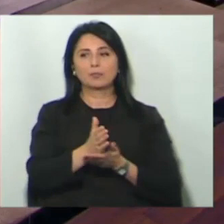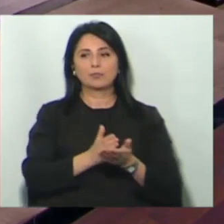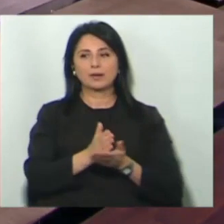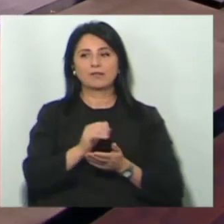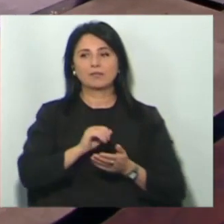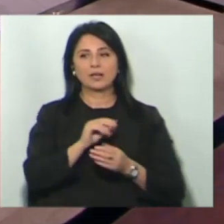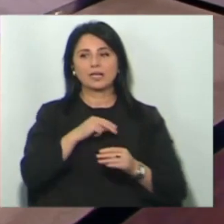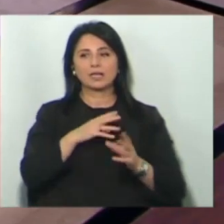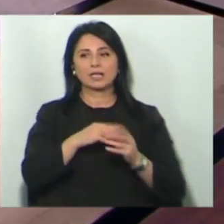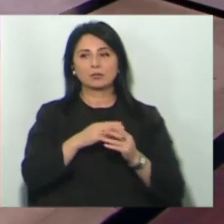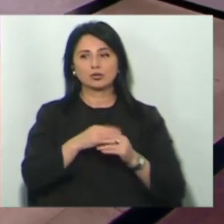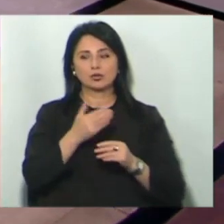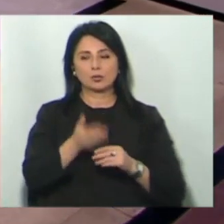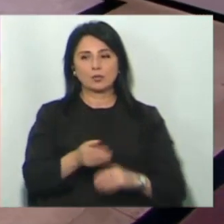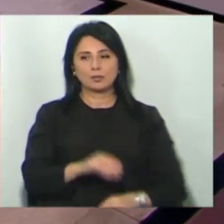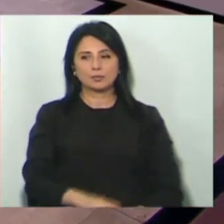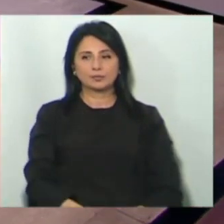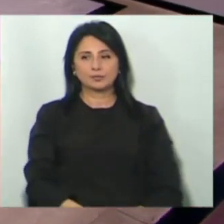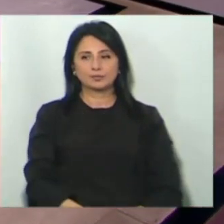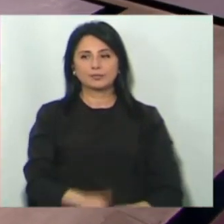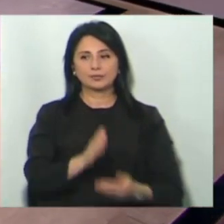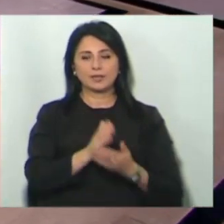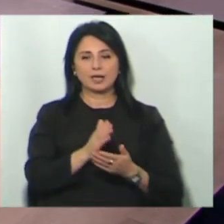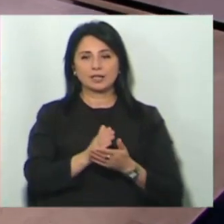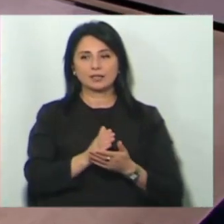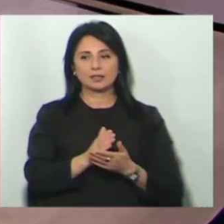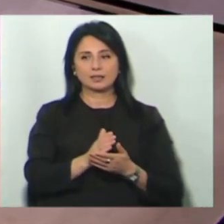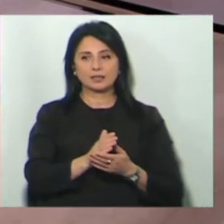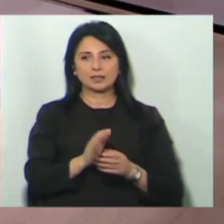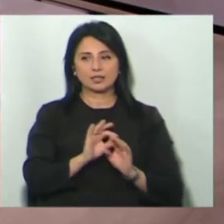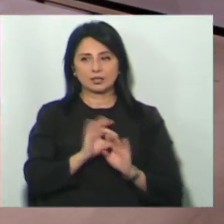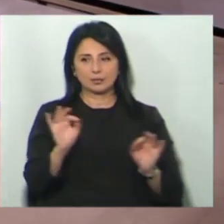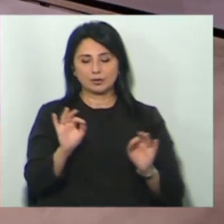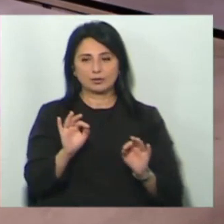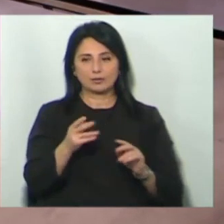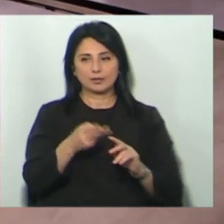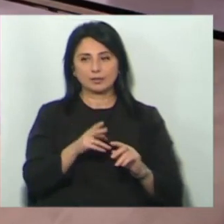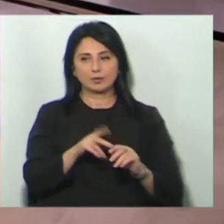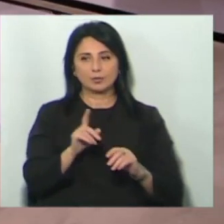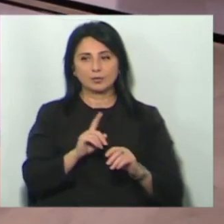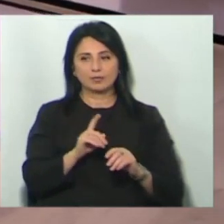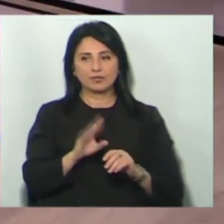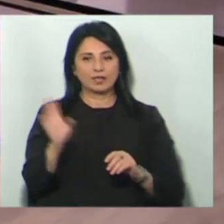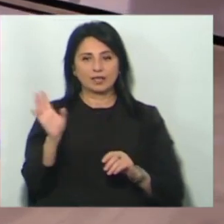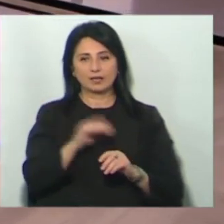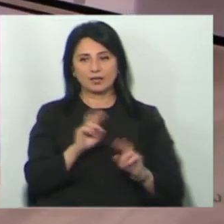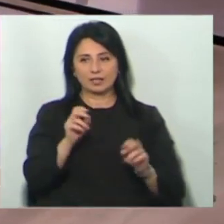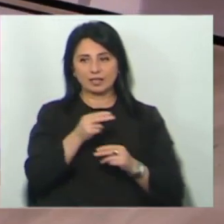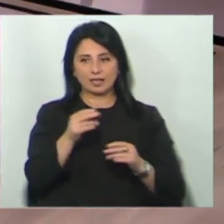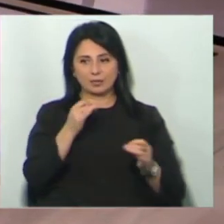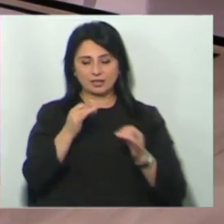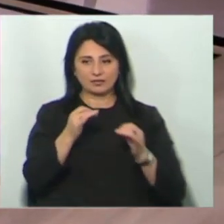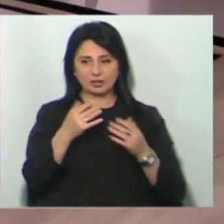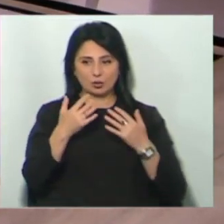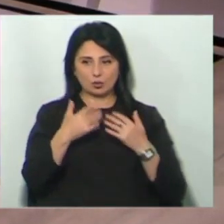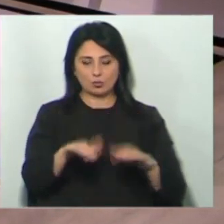მეგობრობა, თანამშრომლობა არის ძალიან შთამბეჭდავი, იმიტომ რომ ყველა თემაზე